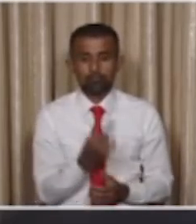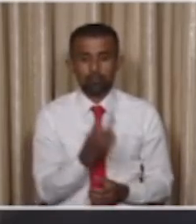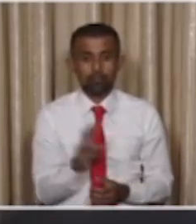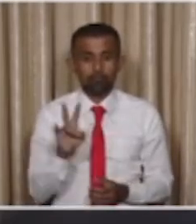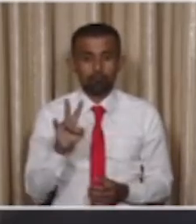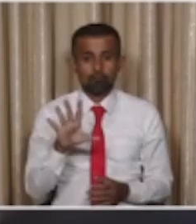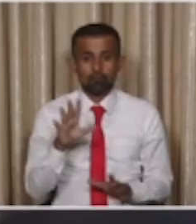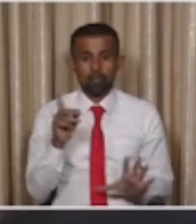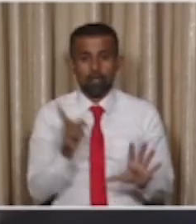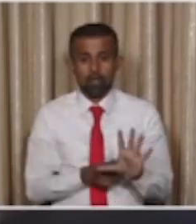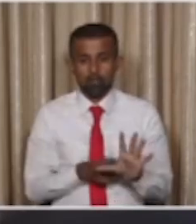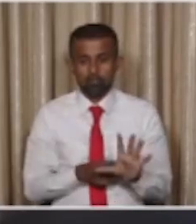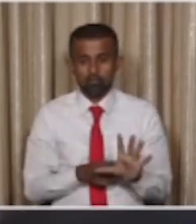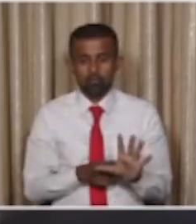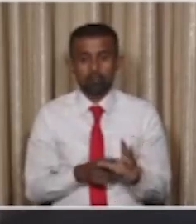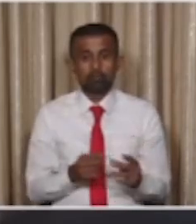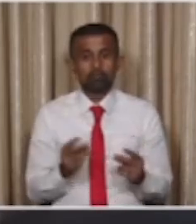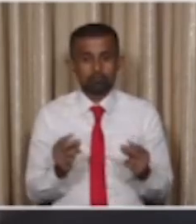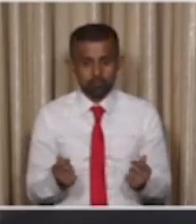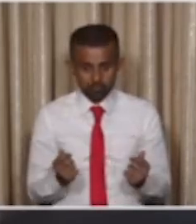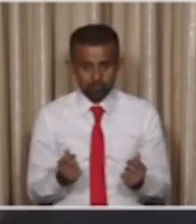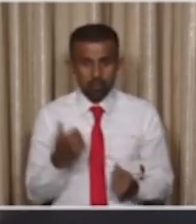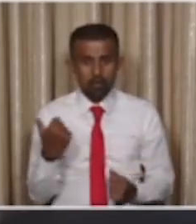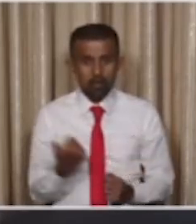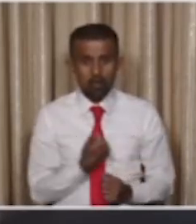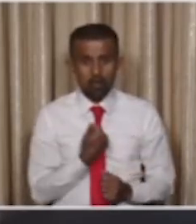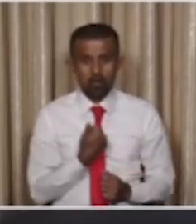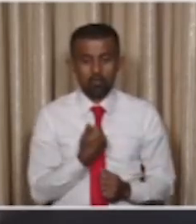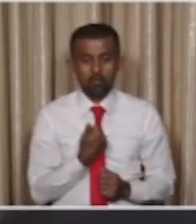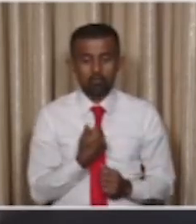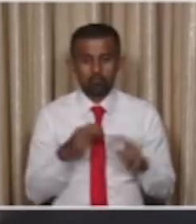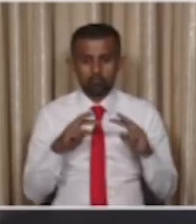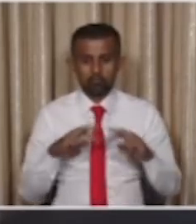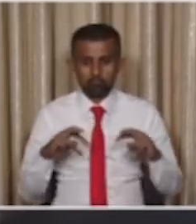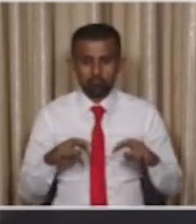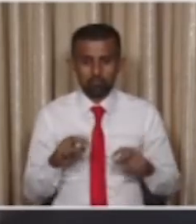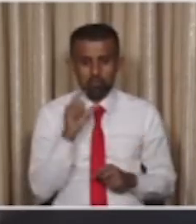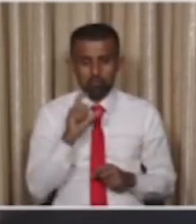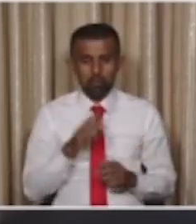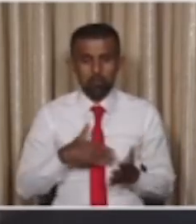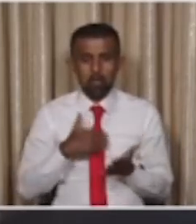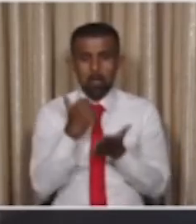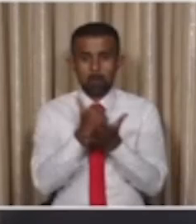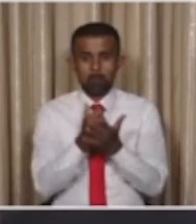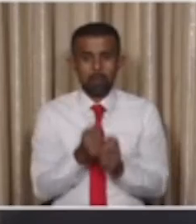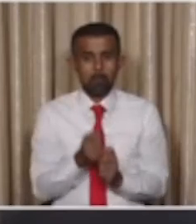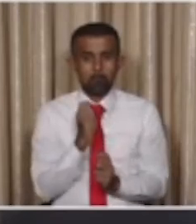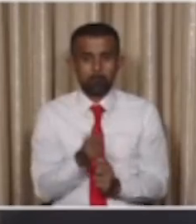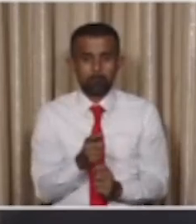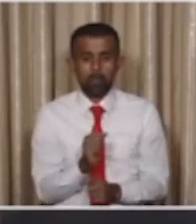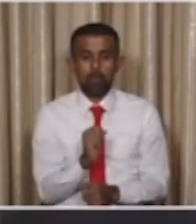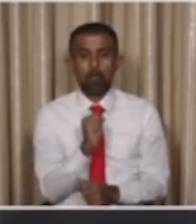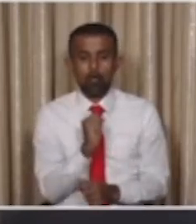2025 අවුරුද්දේ වහාම අලුතෙන් ස්ටඩි එකක් කරන්න මහබැංකුවේ පඩිය කොයි